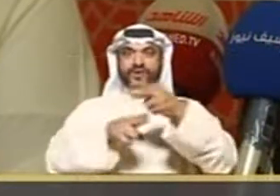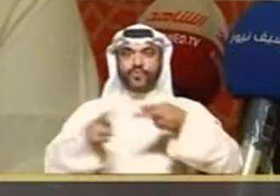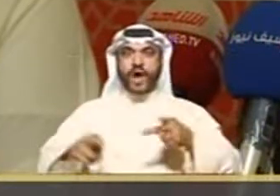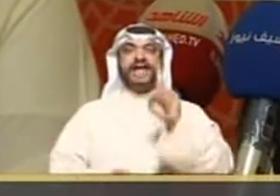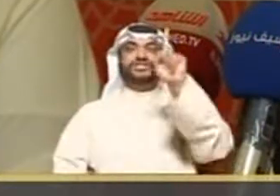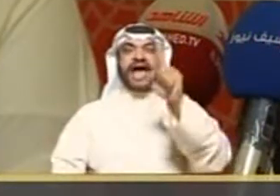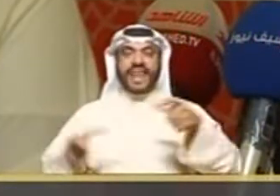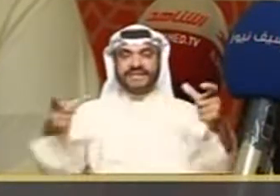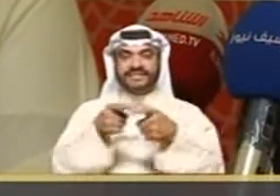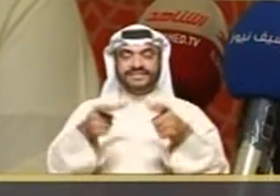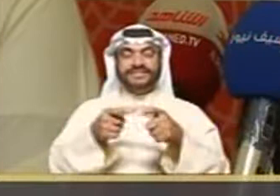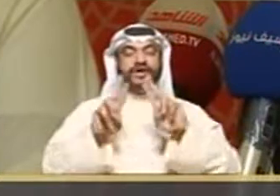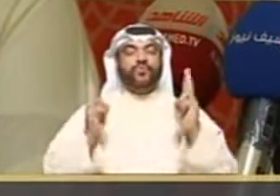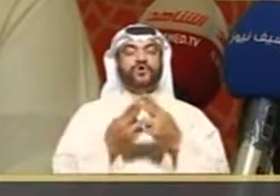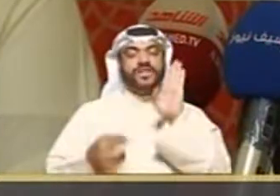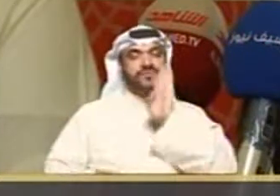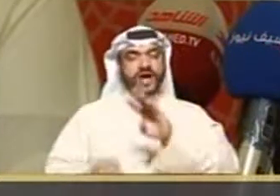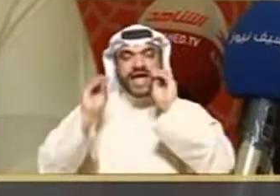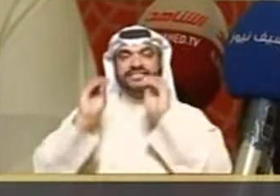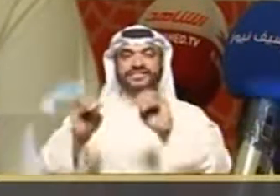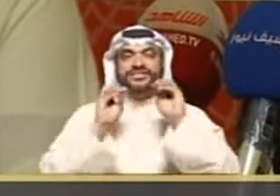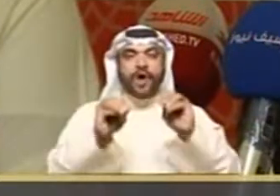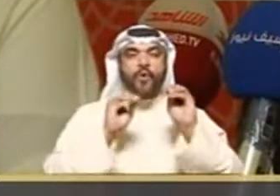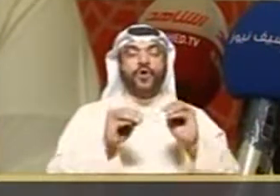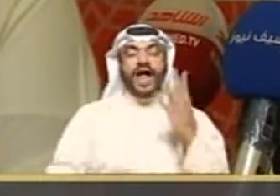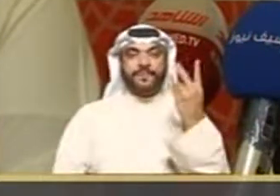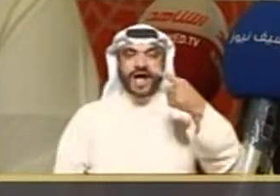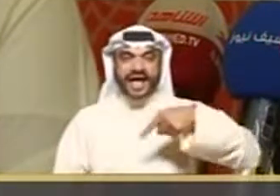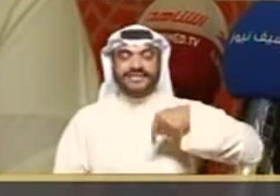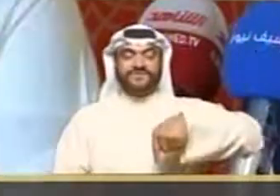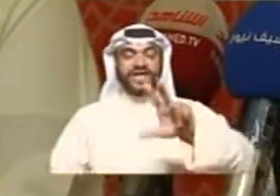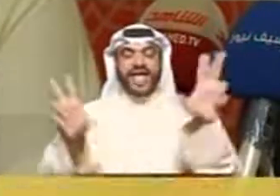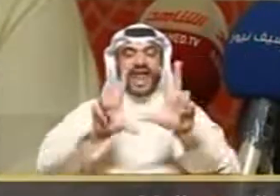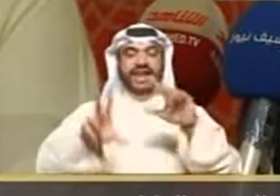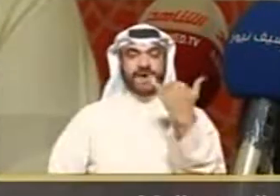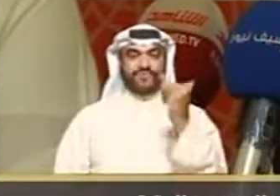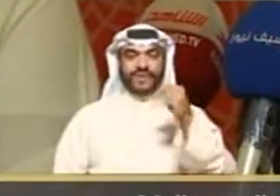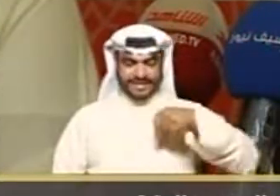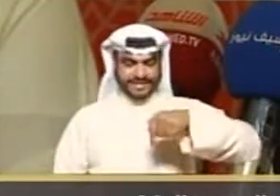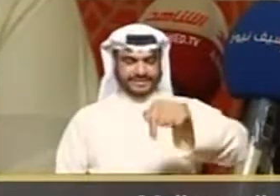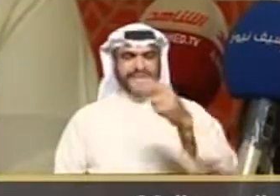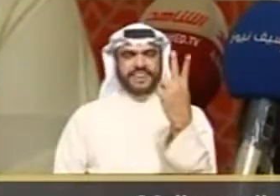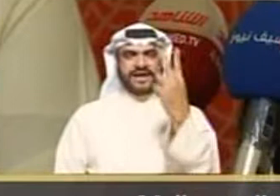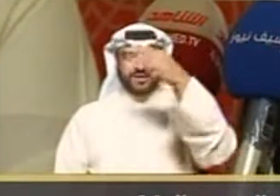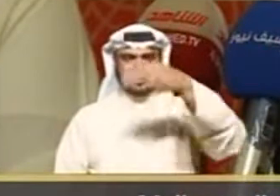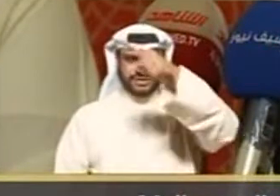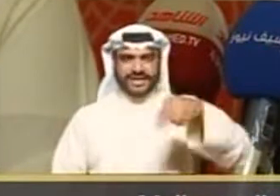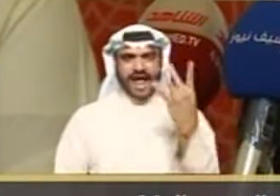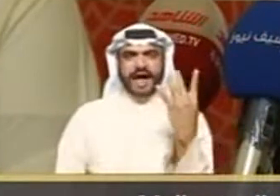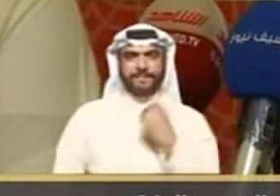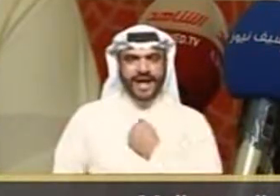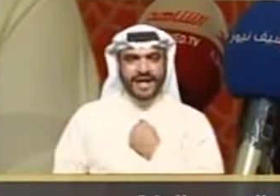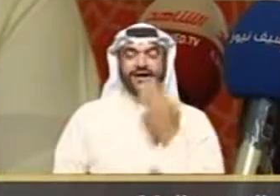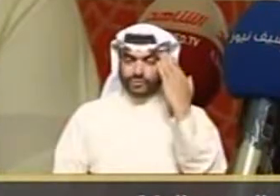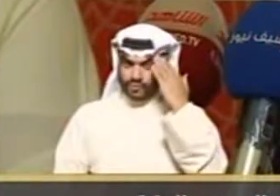الدورة 14 للملتقى الإعلامي العربي، والذي سيقام في 22 من هذا الشهر. وفي